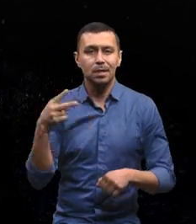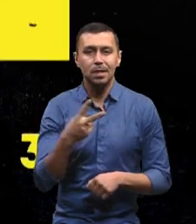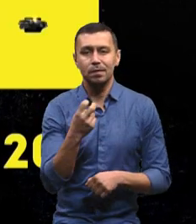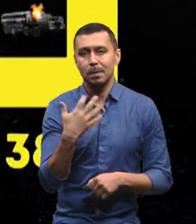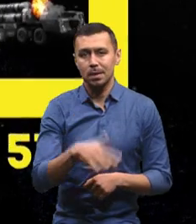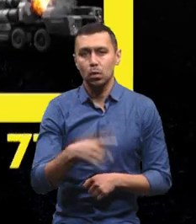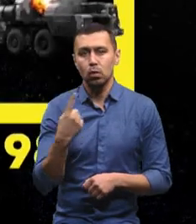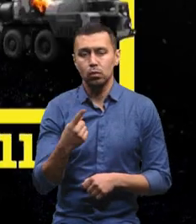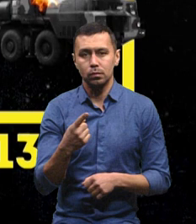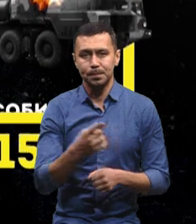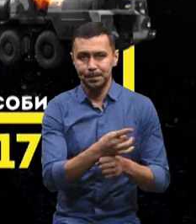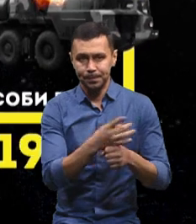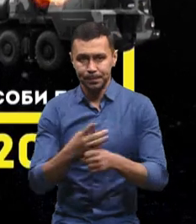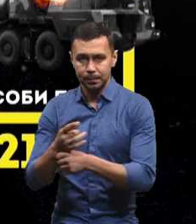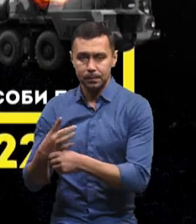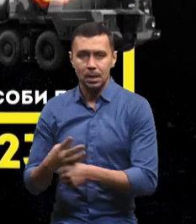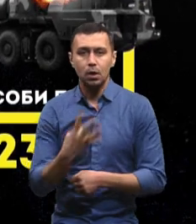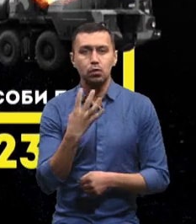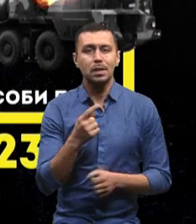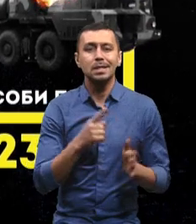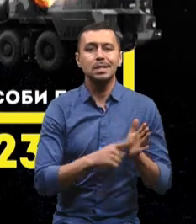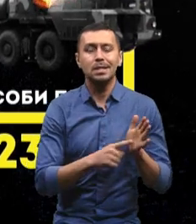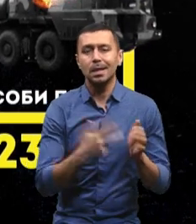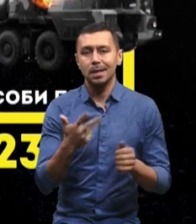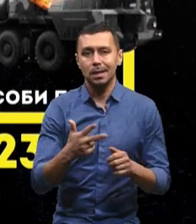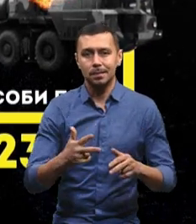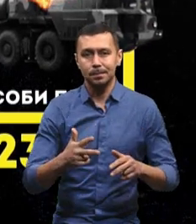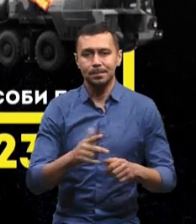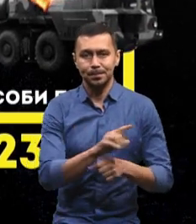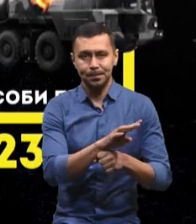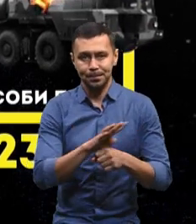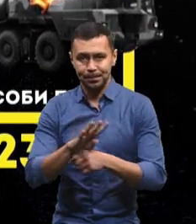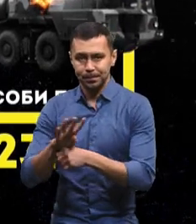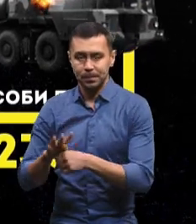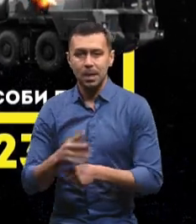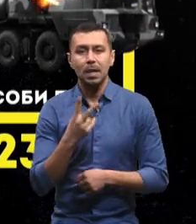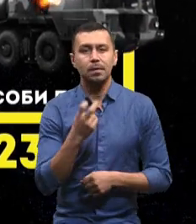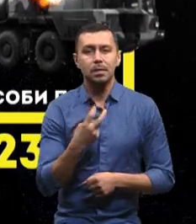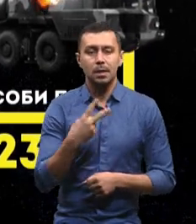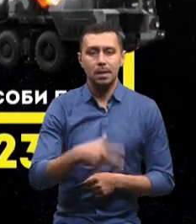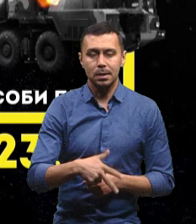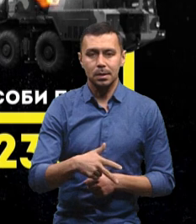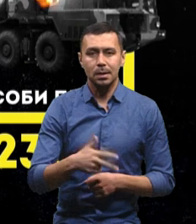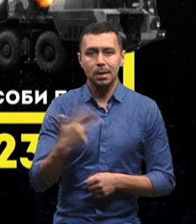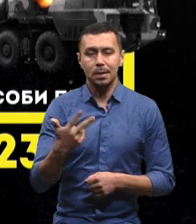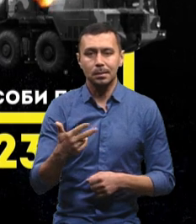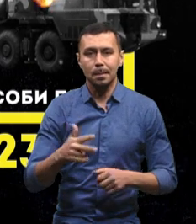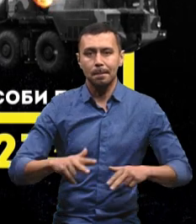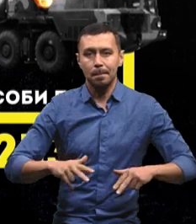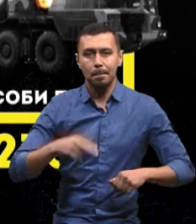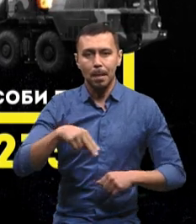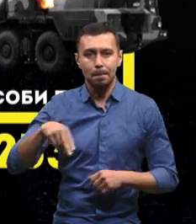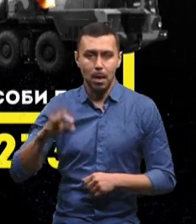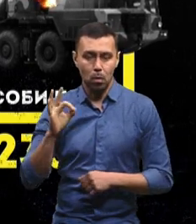2251 артилерійську систему 463 реквідні системи залпового вогню та 230 засоби протиповітряної